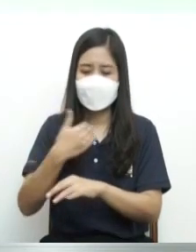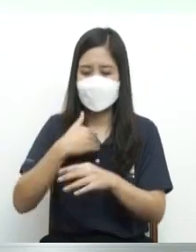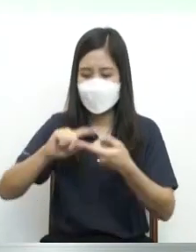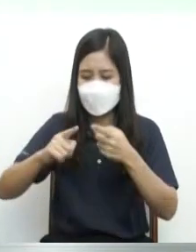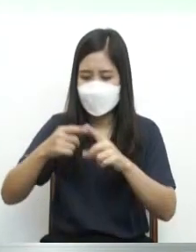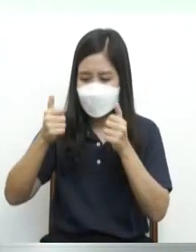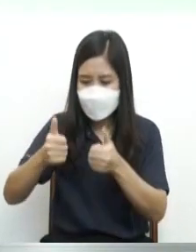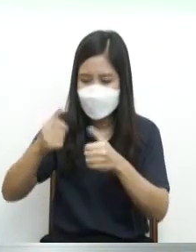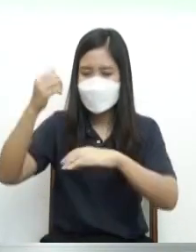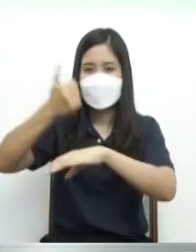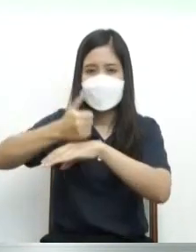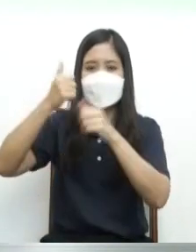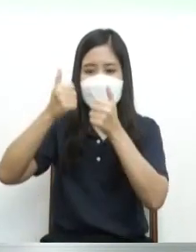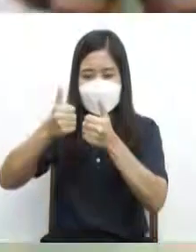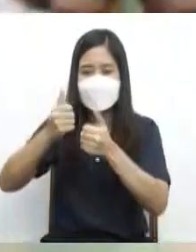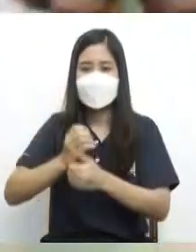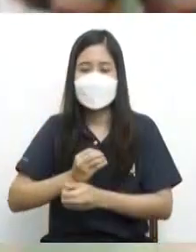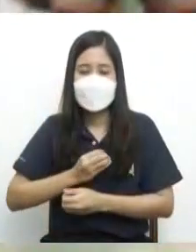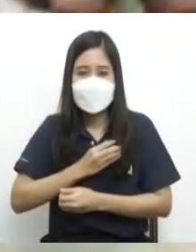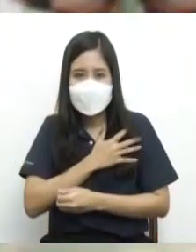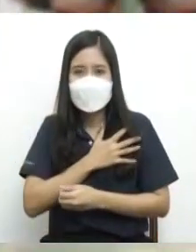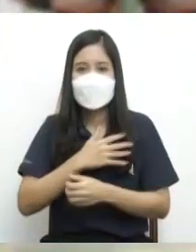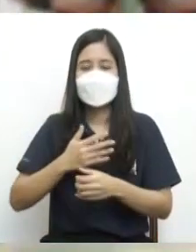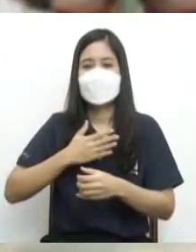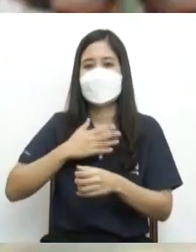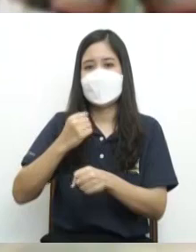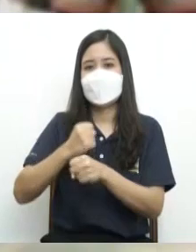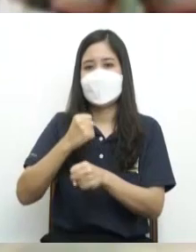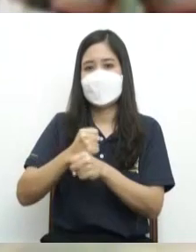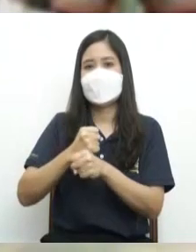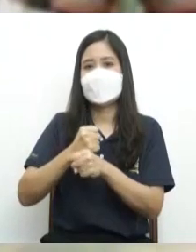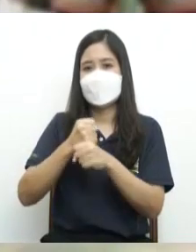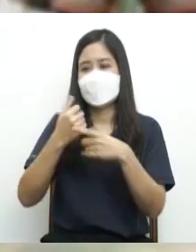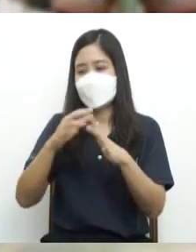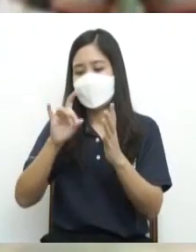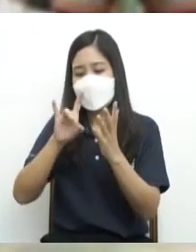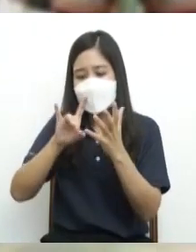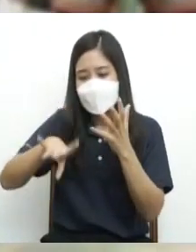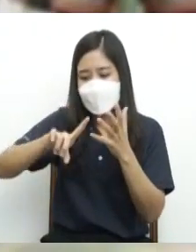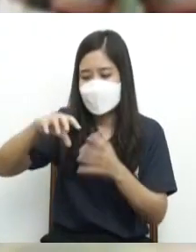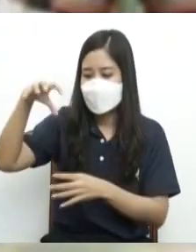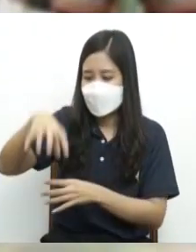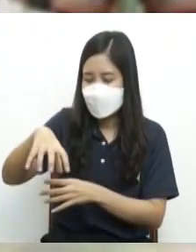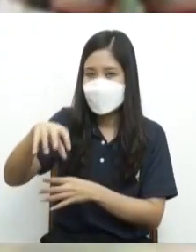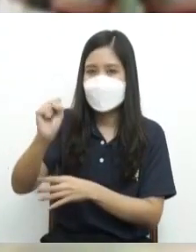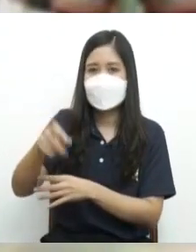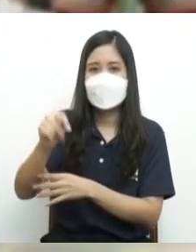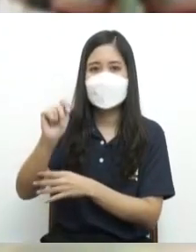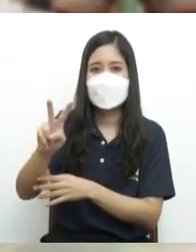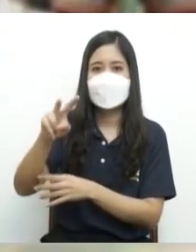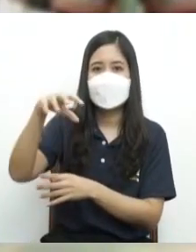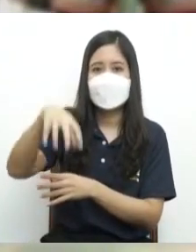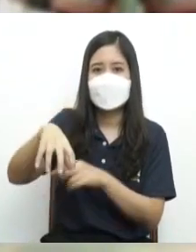ในทุกที่ไปอยู่แม้กระทั่งที่สุดท้ายที่ผมรับราชการคือที่นี่คือสพฐไม่ว่าสำนักที่ผมดูแลโดยตรงหรือสำนัก